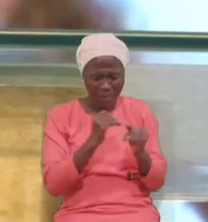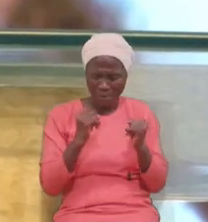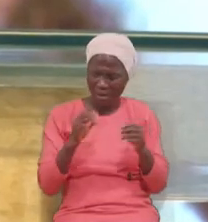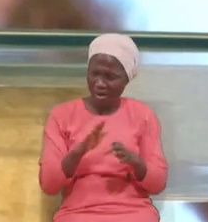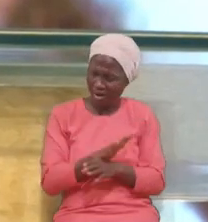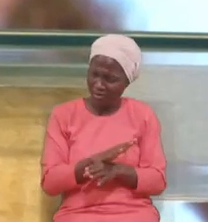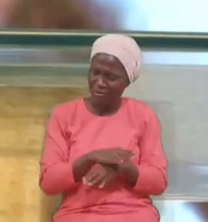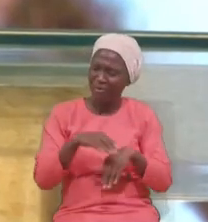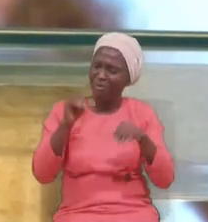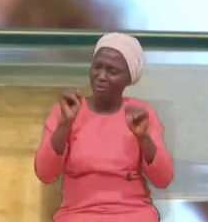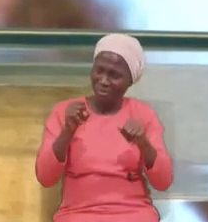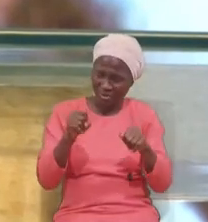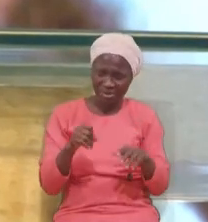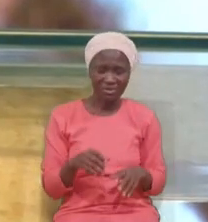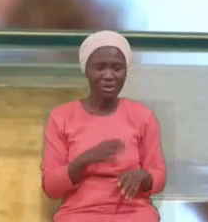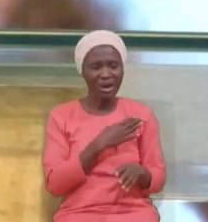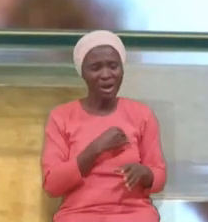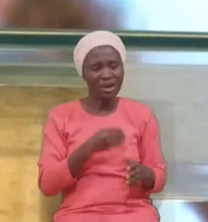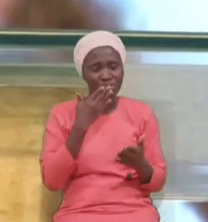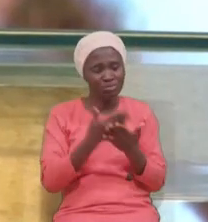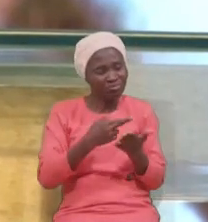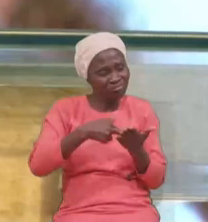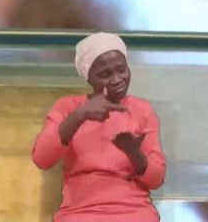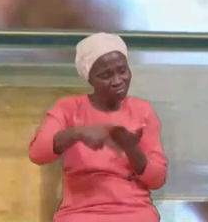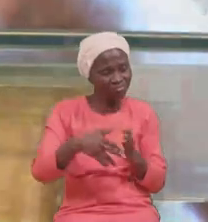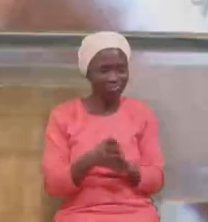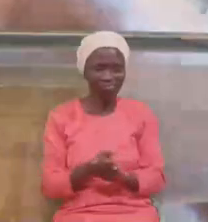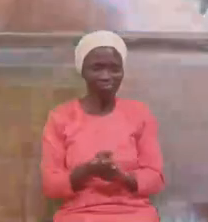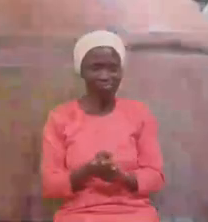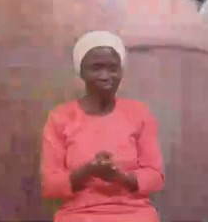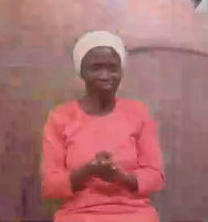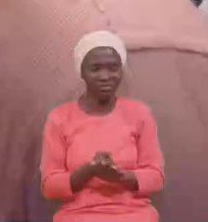vie positive, une vie qui poursuit.